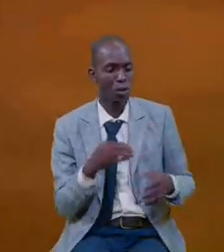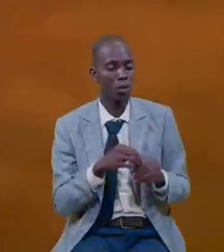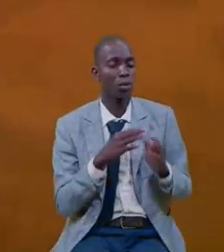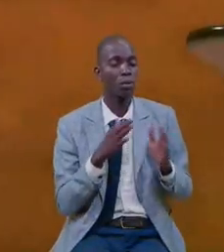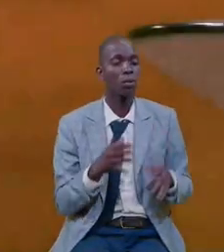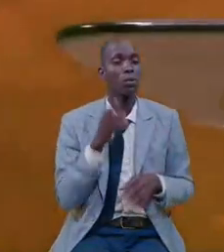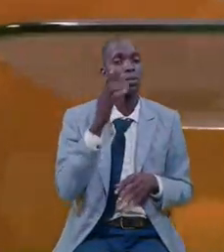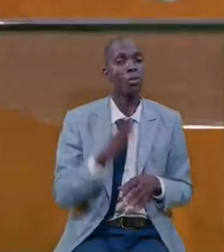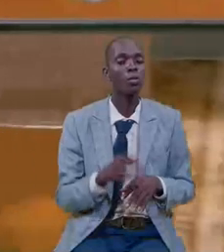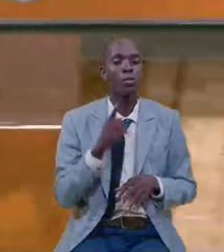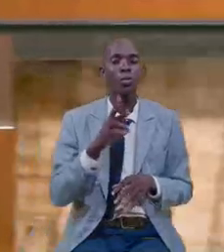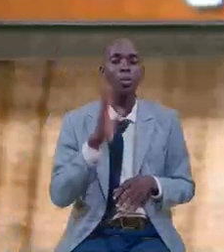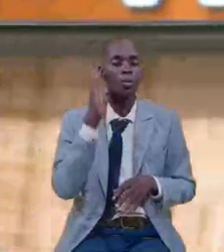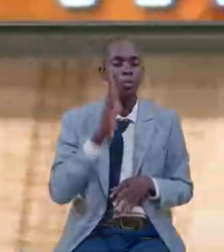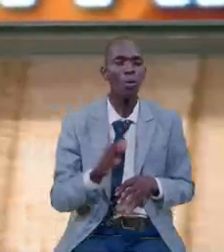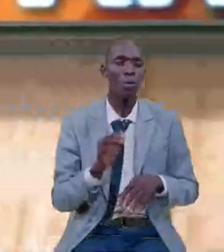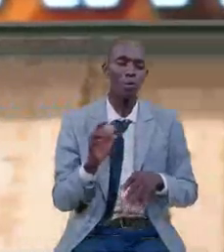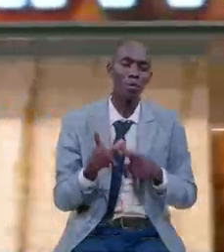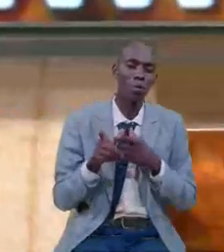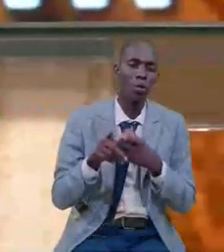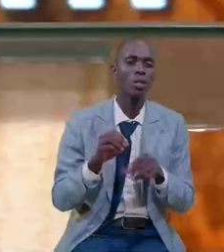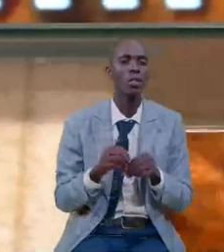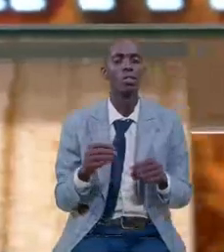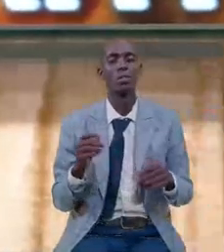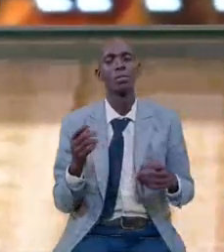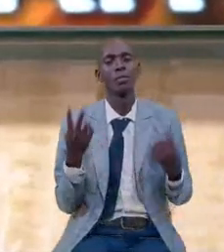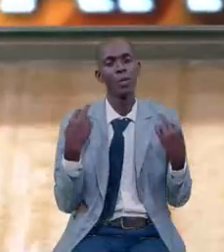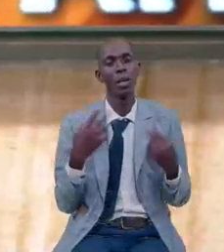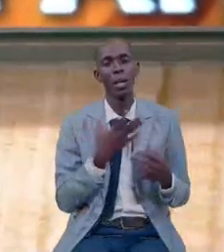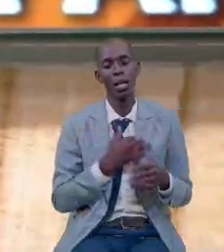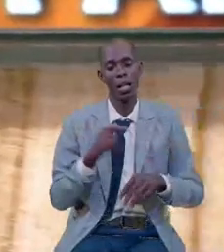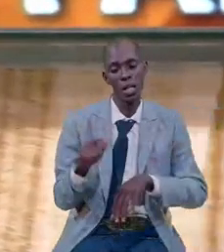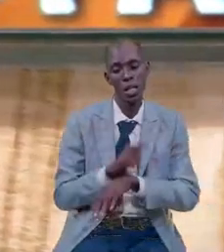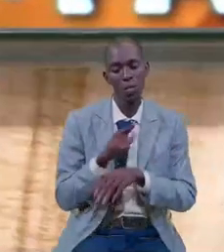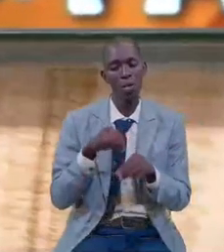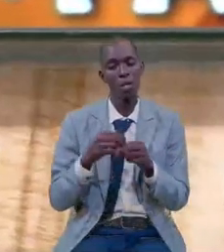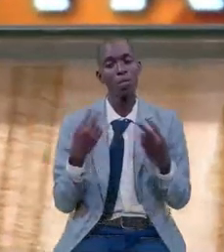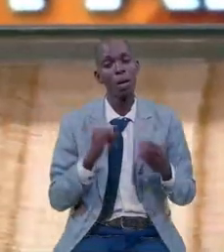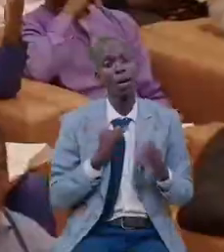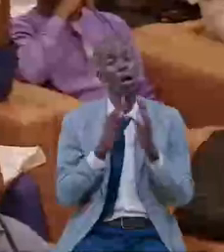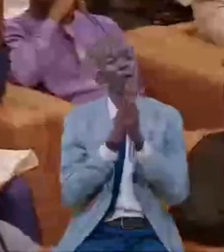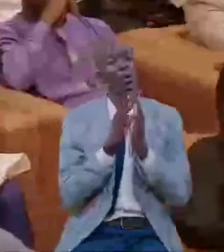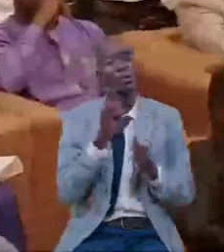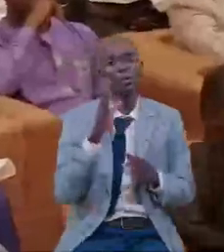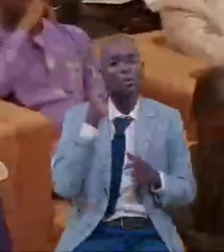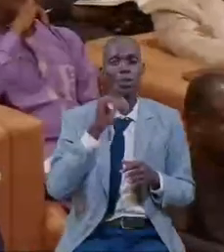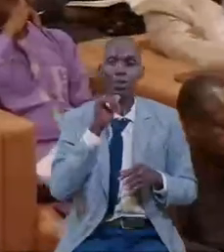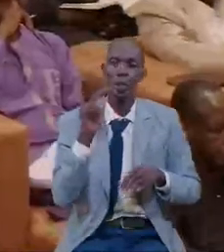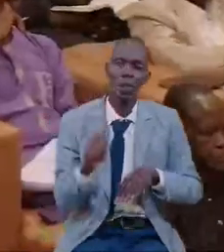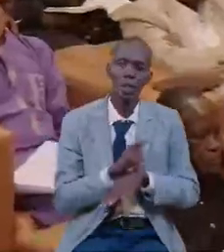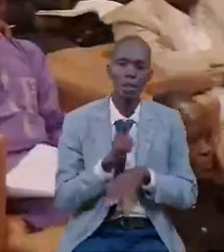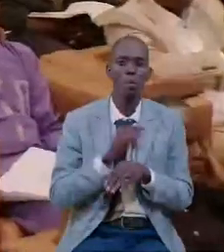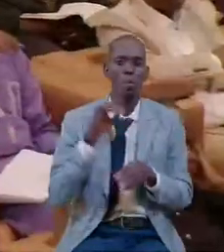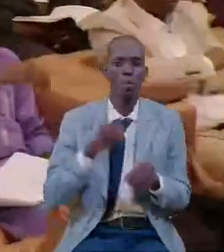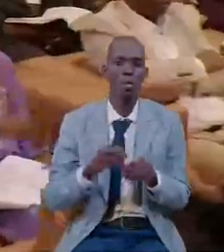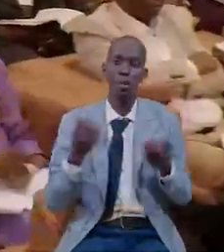dessous, vous courez en vain, ni travaillez en vain. Je prie que vous ne travailliez pas en vain. Je